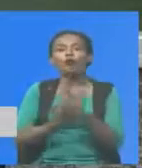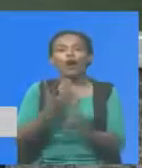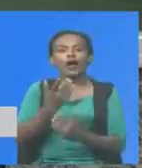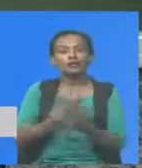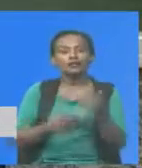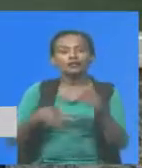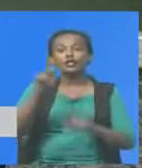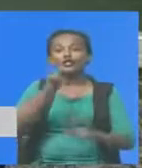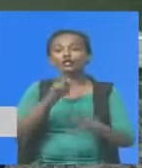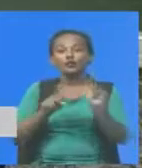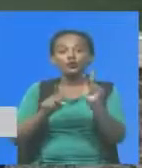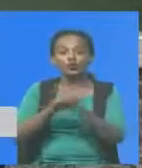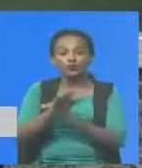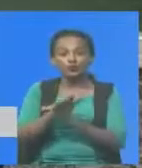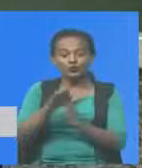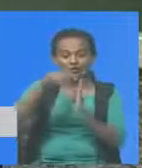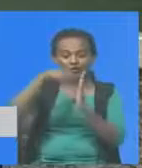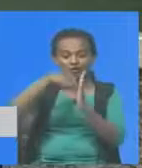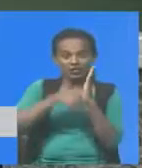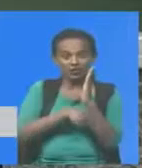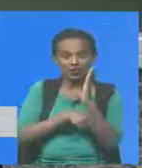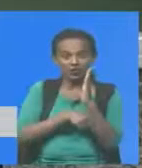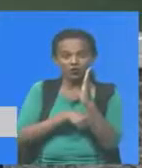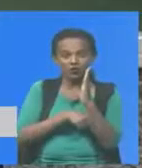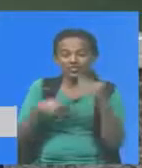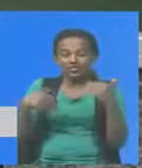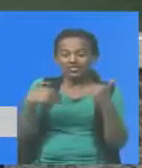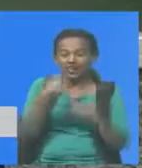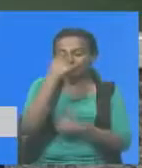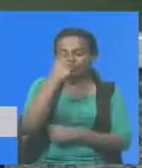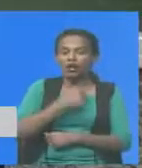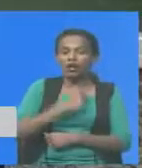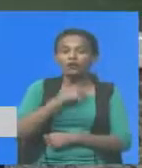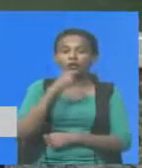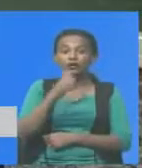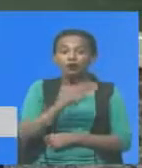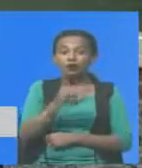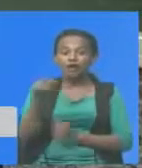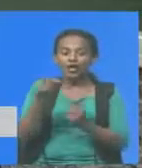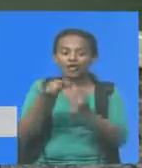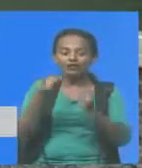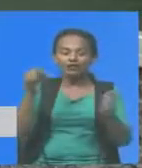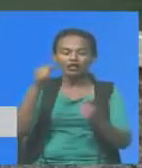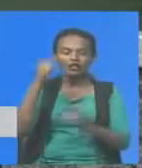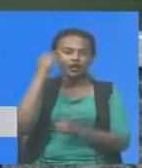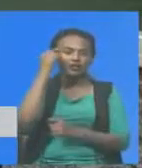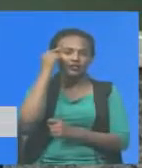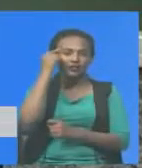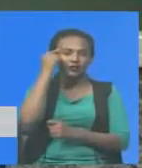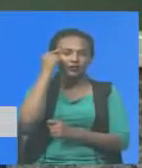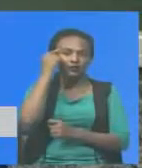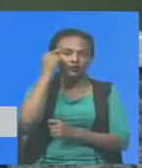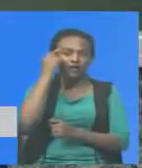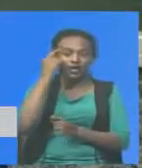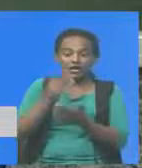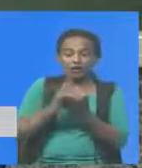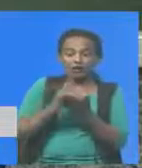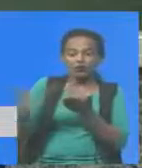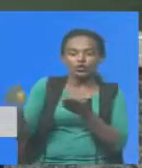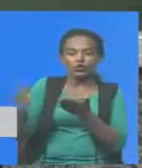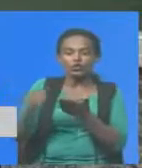በህዝቡ ውስጥ የሰረጸውን የስጋት ያለመተማመንና የጥላቻ አስተሳሰቦችን ለማስወገድ የሚረዱ